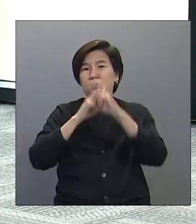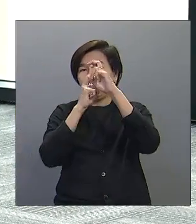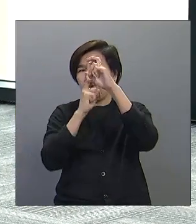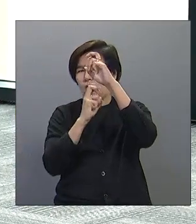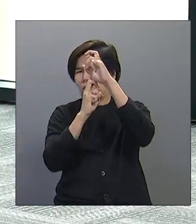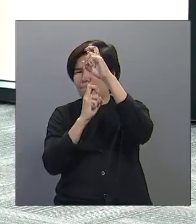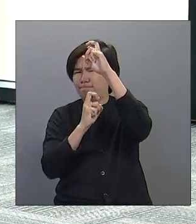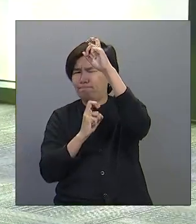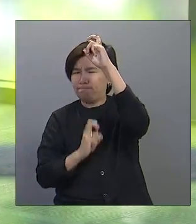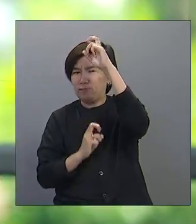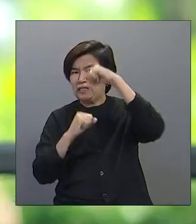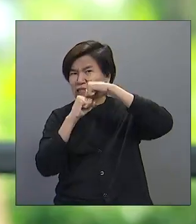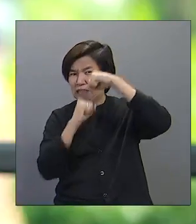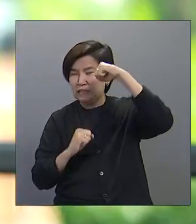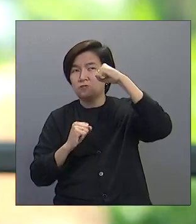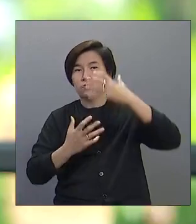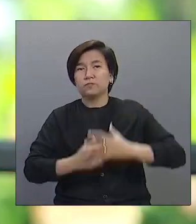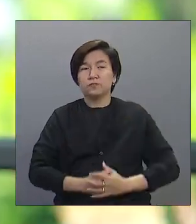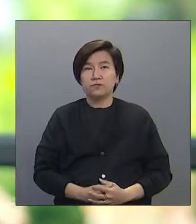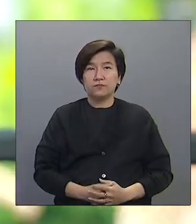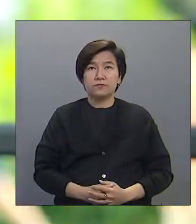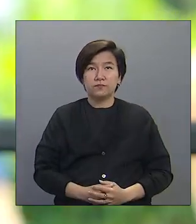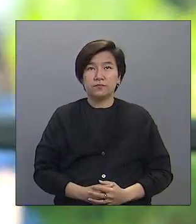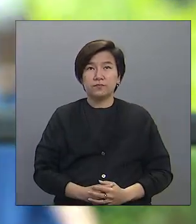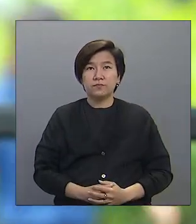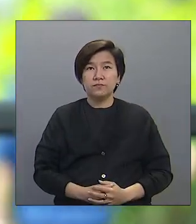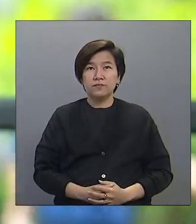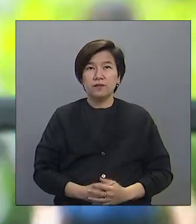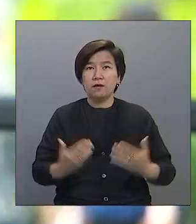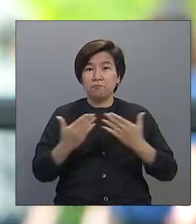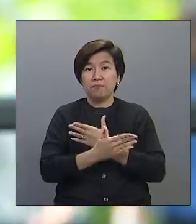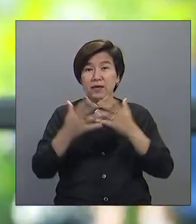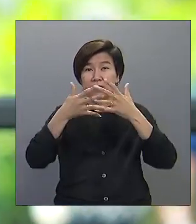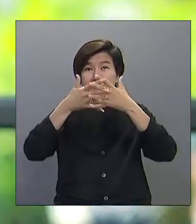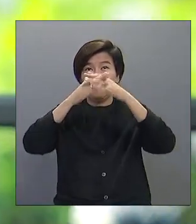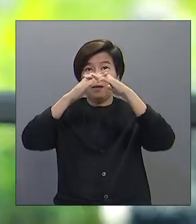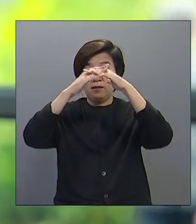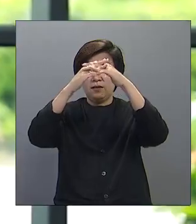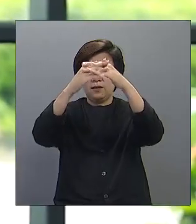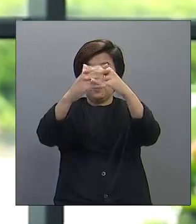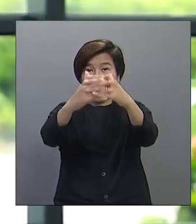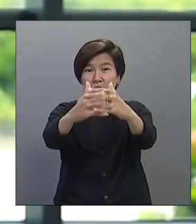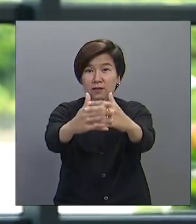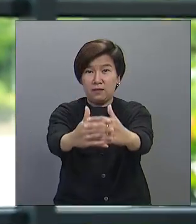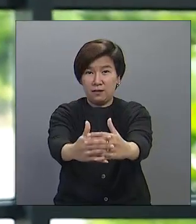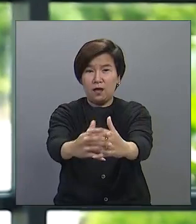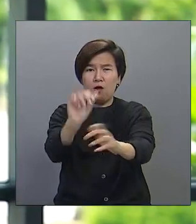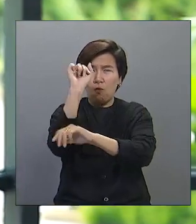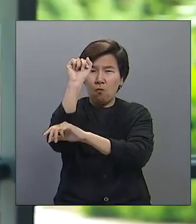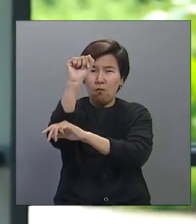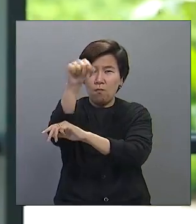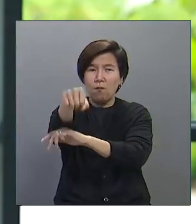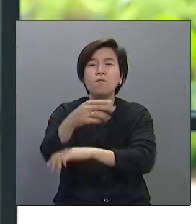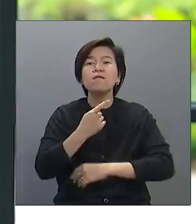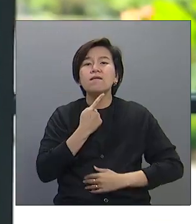ายความตึงของร่างกายและค่อยๆนะคะพลิกฝ่ามือเข้ามาหาลำตัวค่ะค่อยๆโค้งหลังค้างชิดติดหน้า